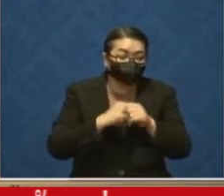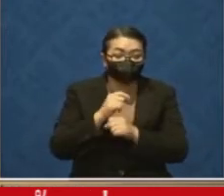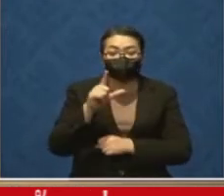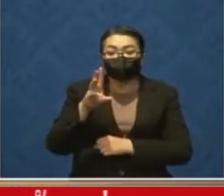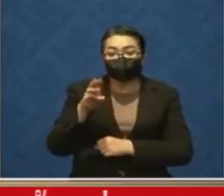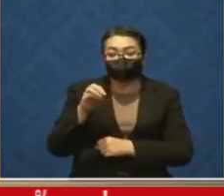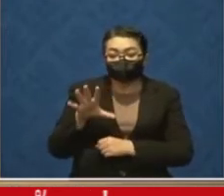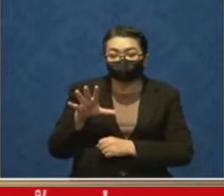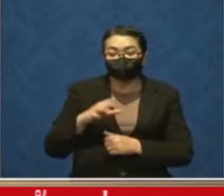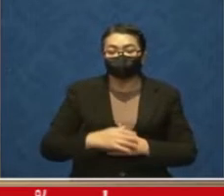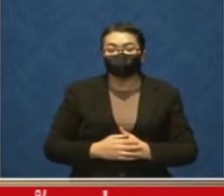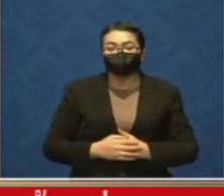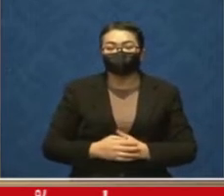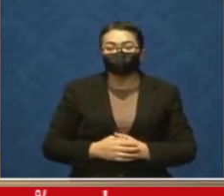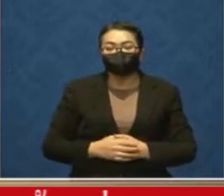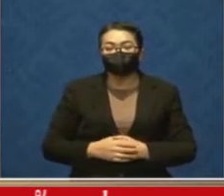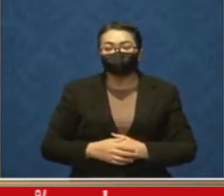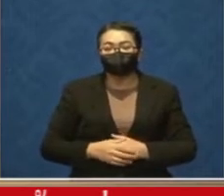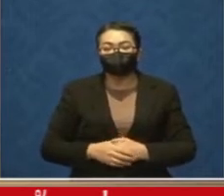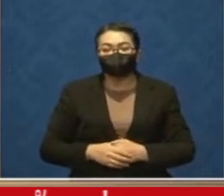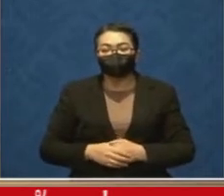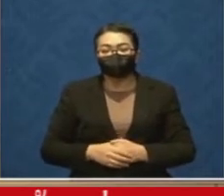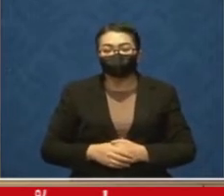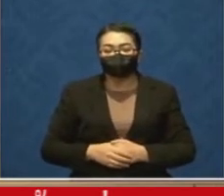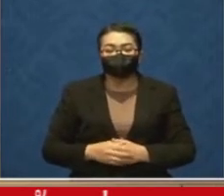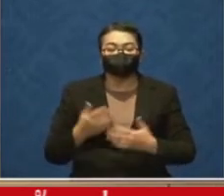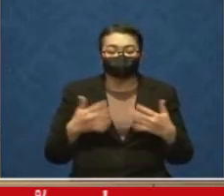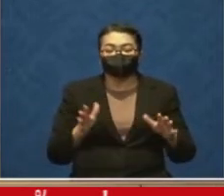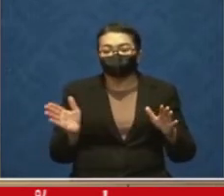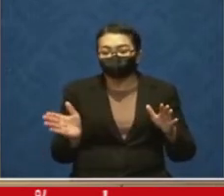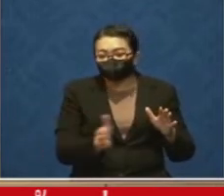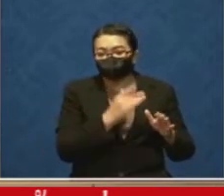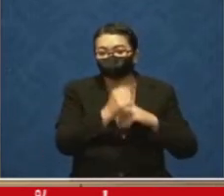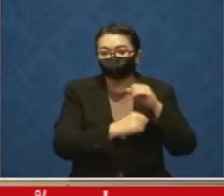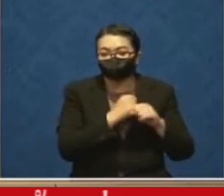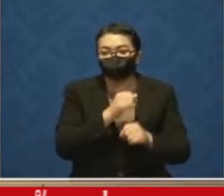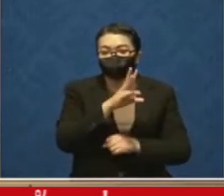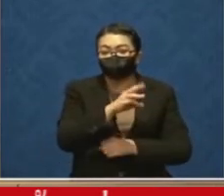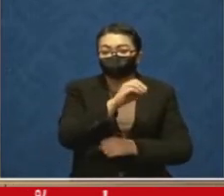ท่างท่ครัที่นี้ผมขอนCause ไปเร็ ๆ spinal skillเพรหลังจากปี 6umuz นครั